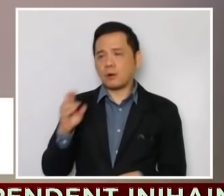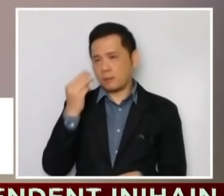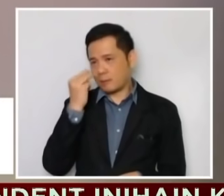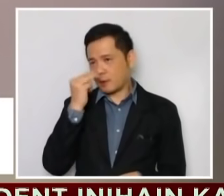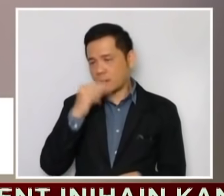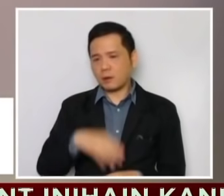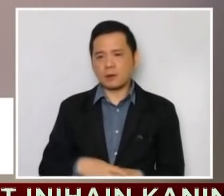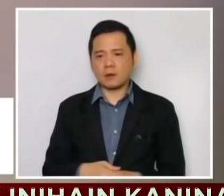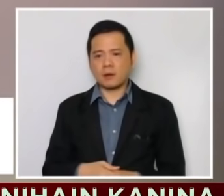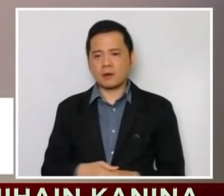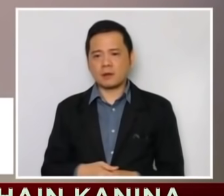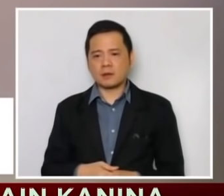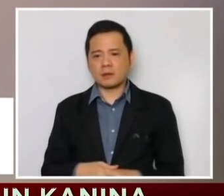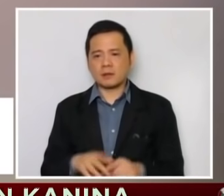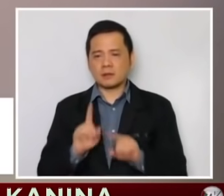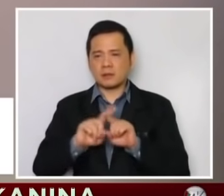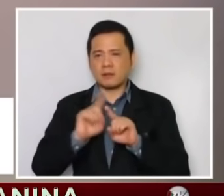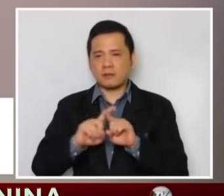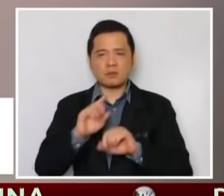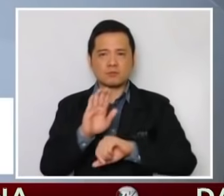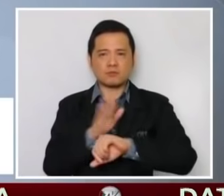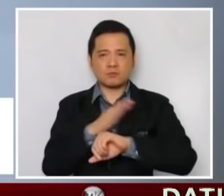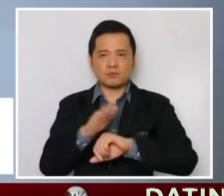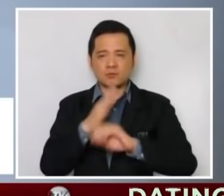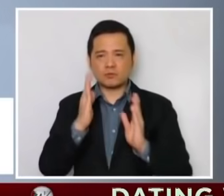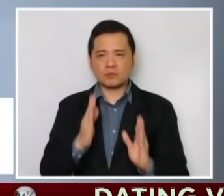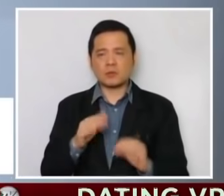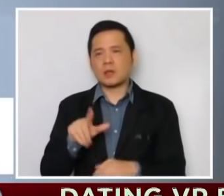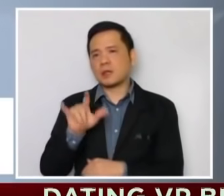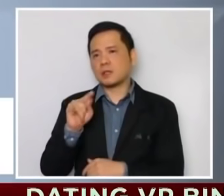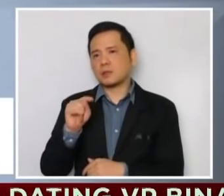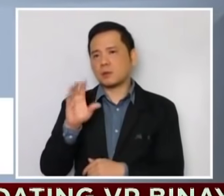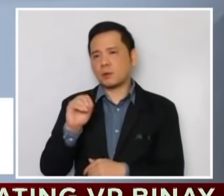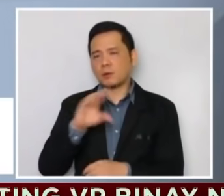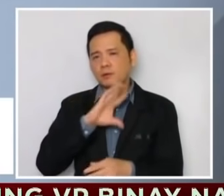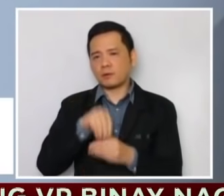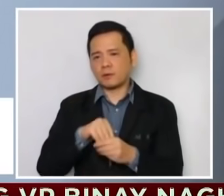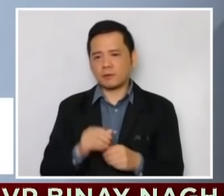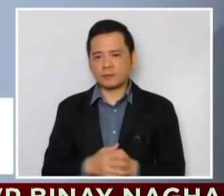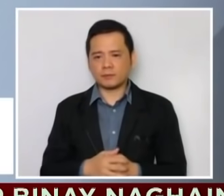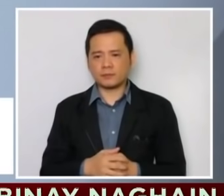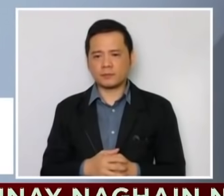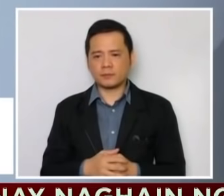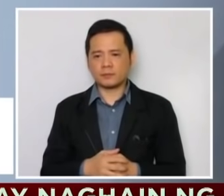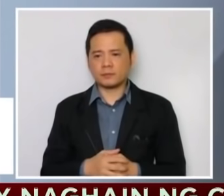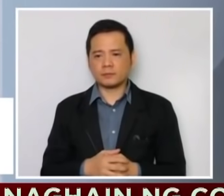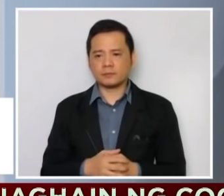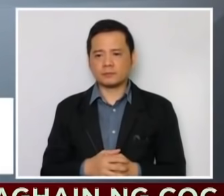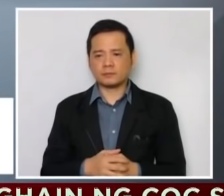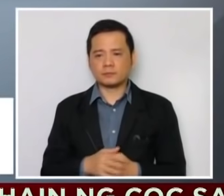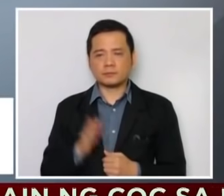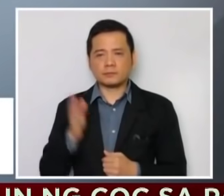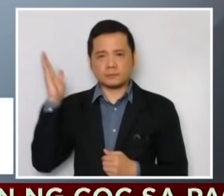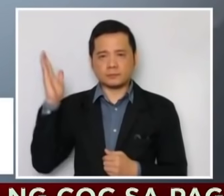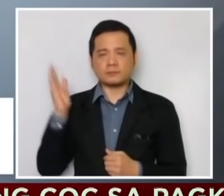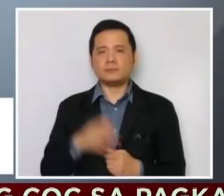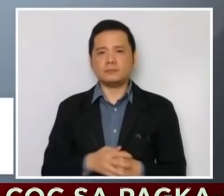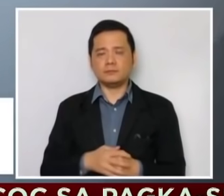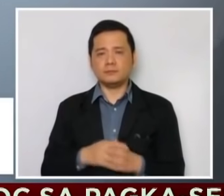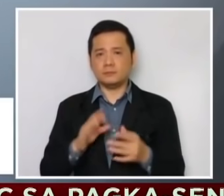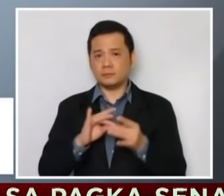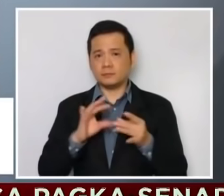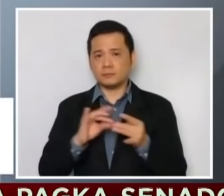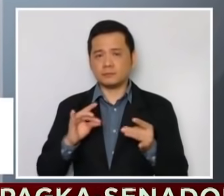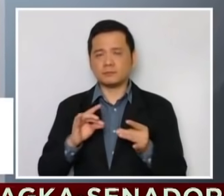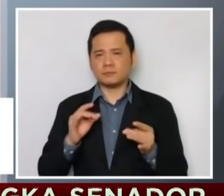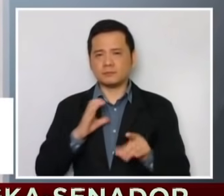88 at iba pang novelty songs na si Lito Camo. Sa Cavite City, naghain na din ng kanyang COC si Nash Aguas bilang konsehal sa